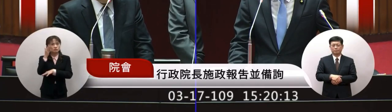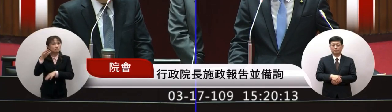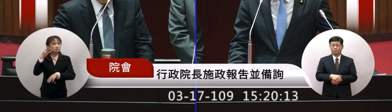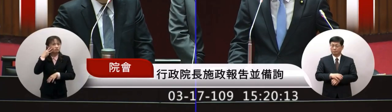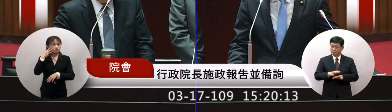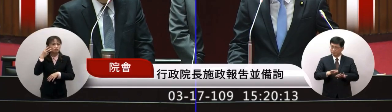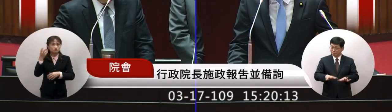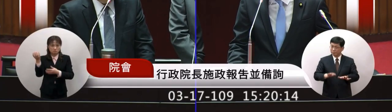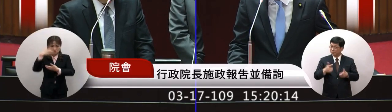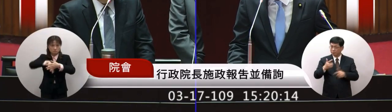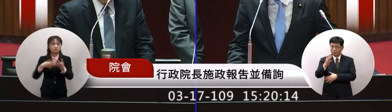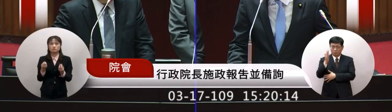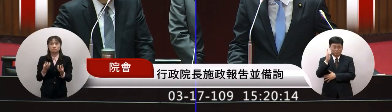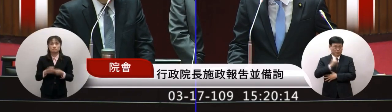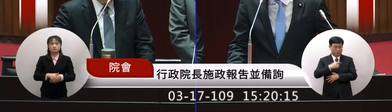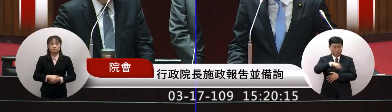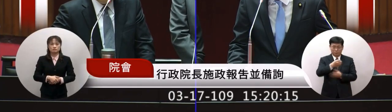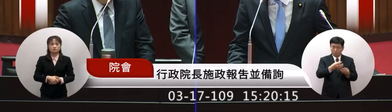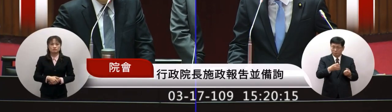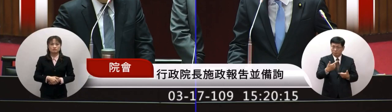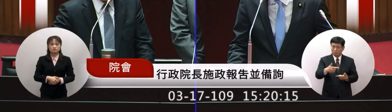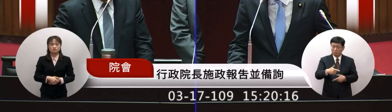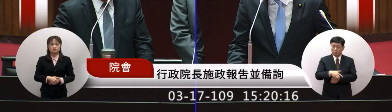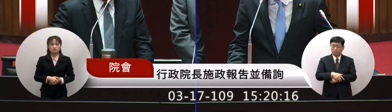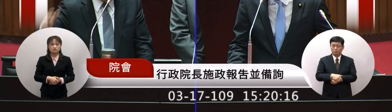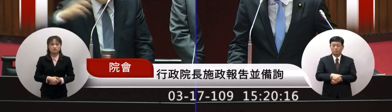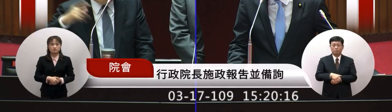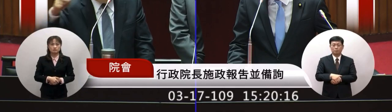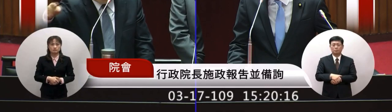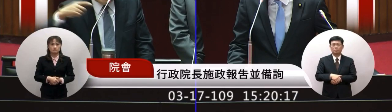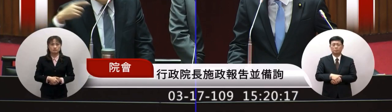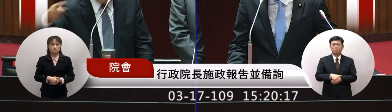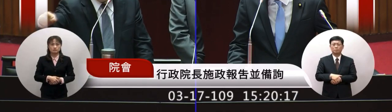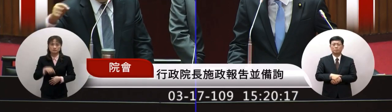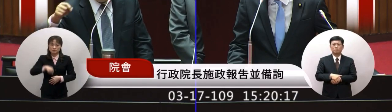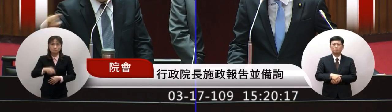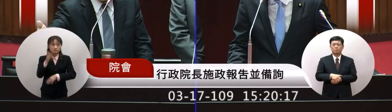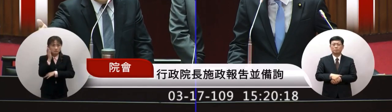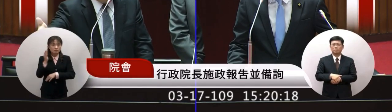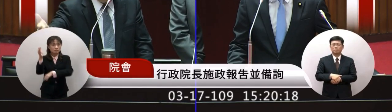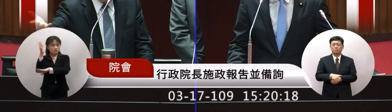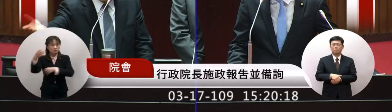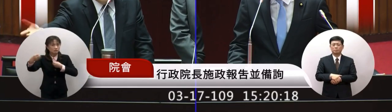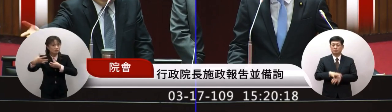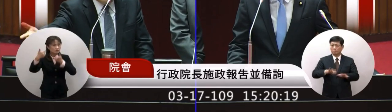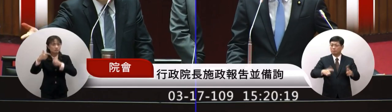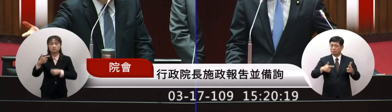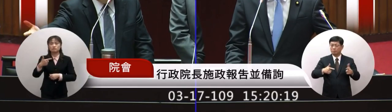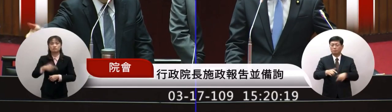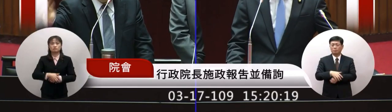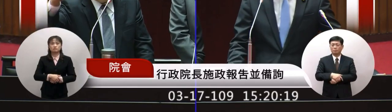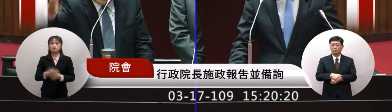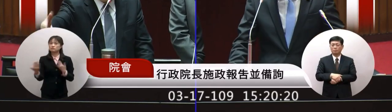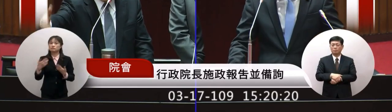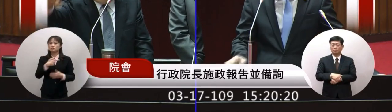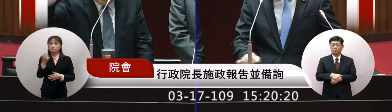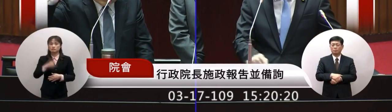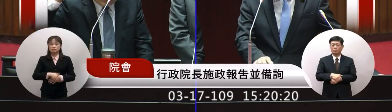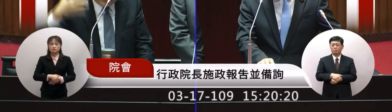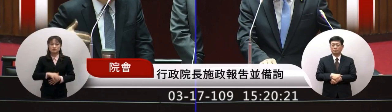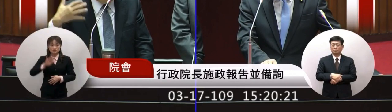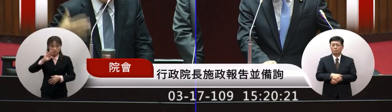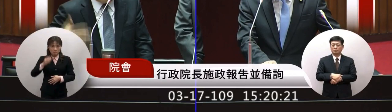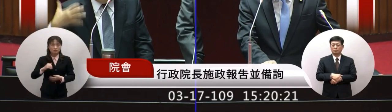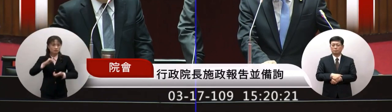以不是政府协商， 这一次不是政府跟政府协商， 这一次不是政府跟政府协商， 但是都